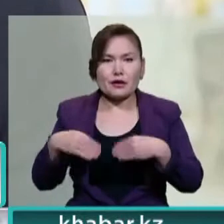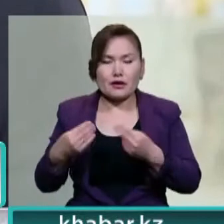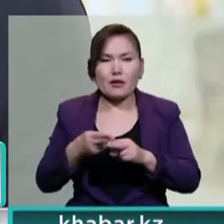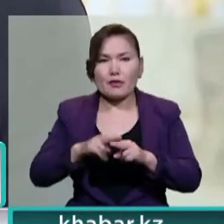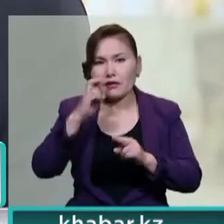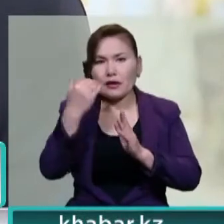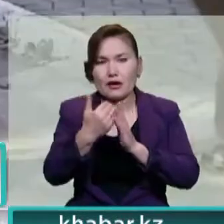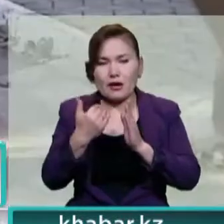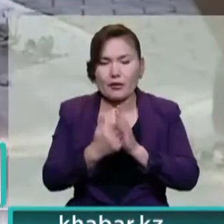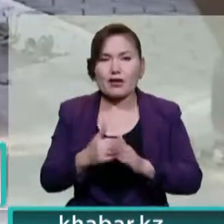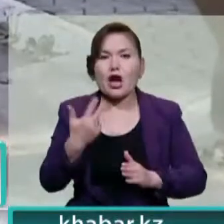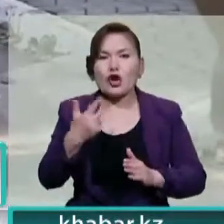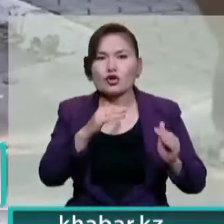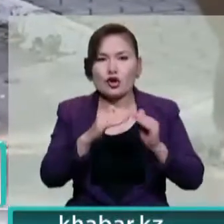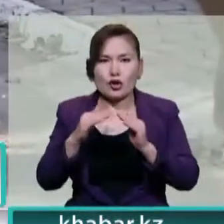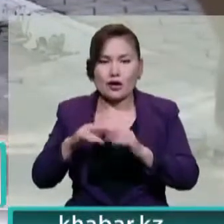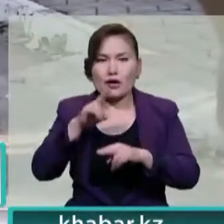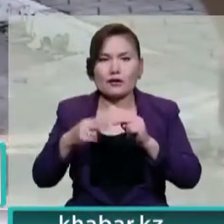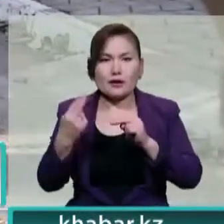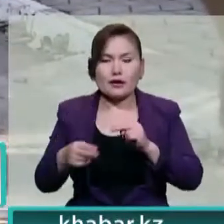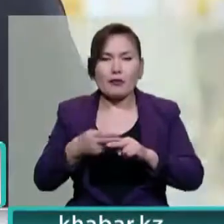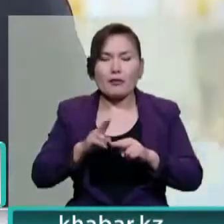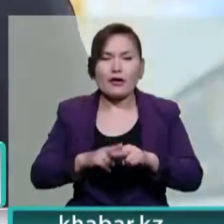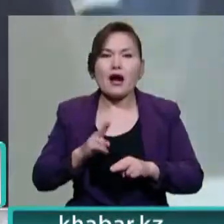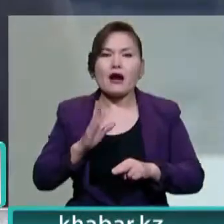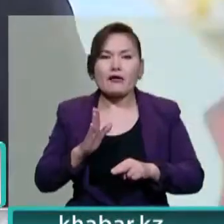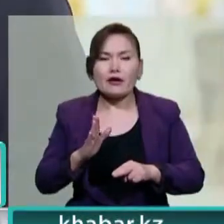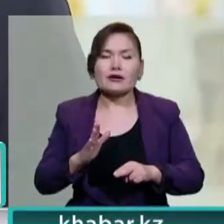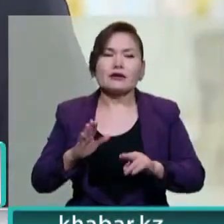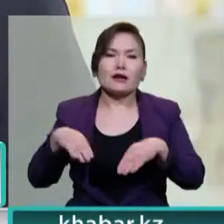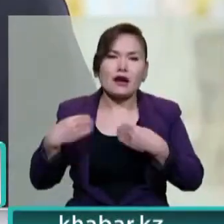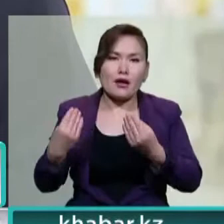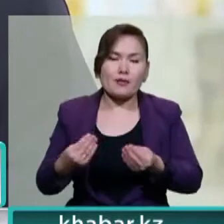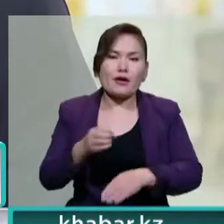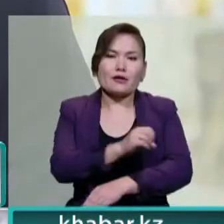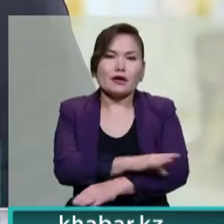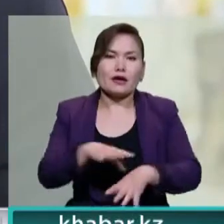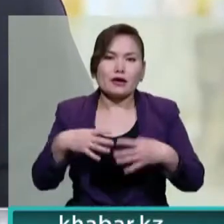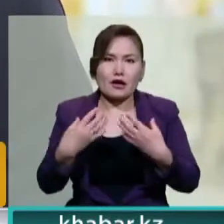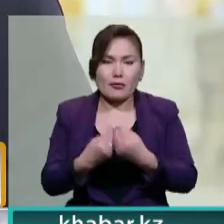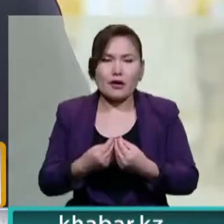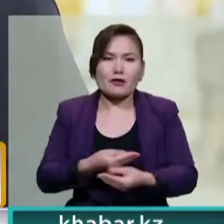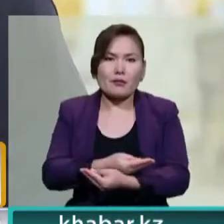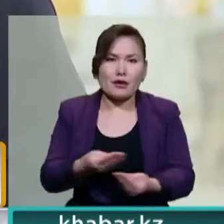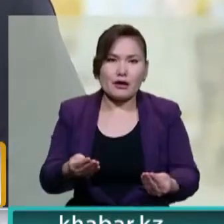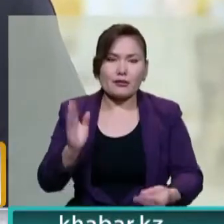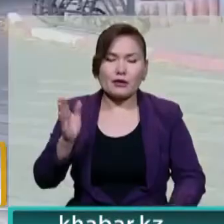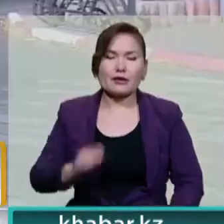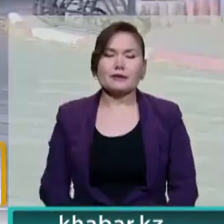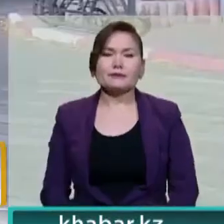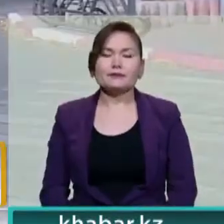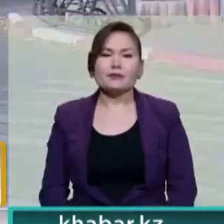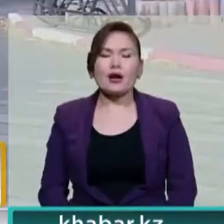бойынша көпқабатты тағы 3 үй тапсырылады. Ол пәтерлерде кезекте тұрған тұрмыс жағдайлары төмен отбасыларға бөлінеді. Социально уязвимых